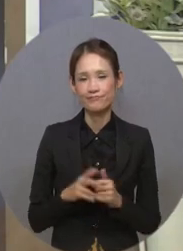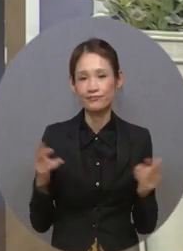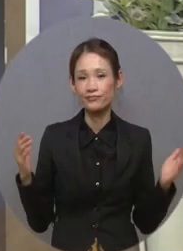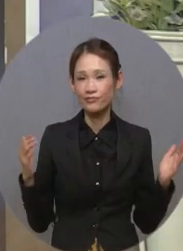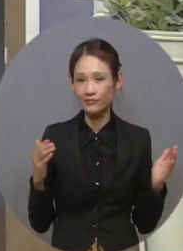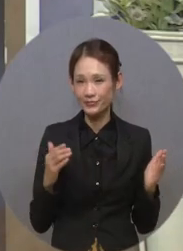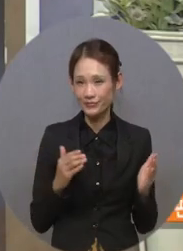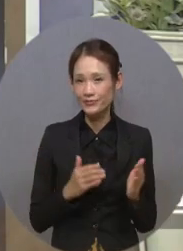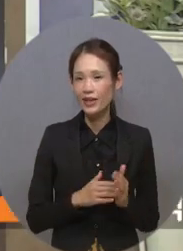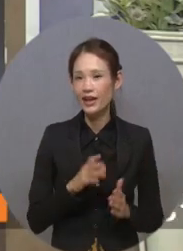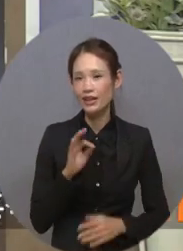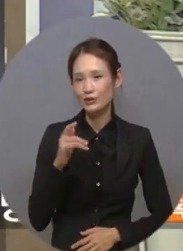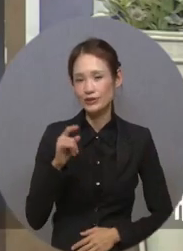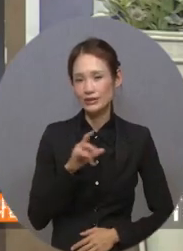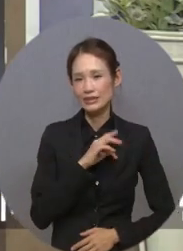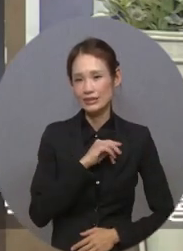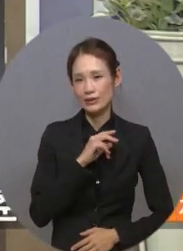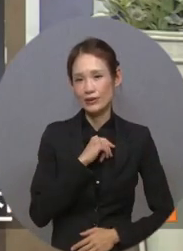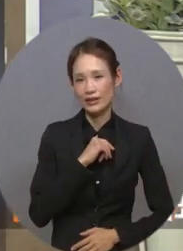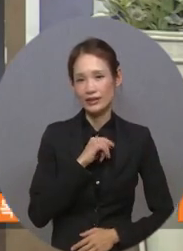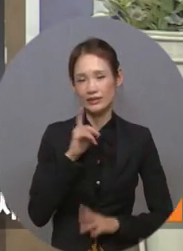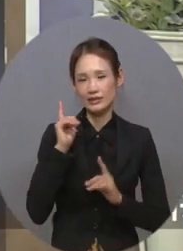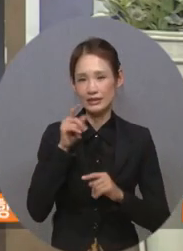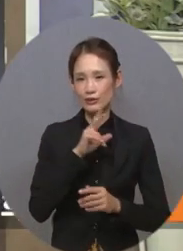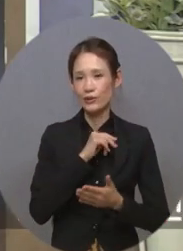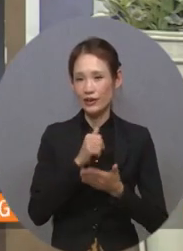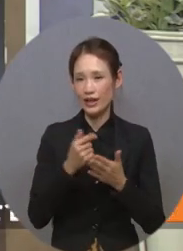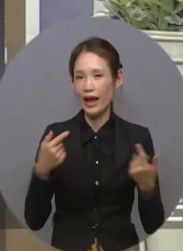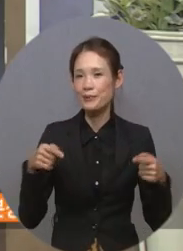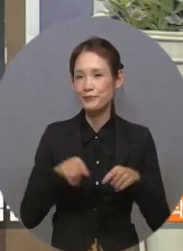지금까지 양주시의회 이희창 의원님과